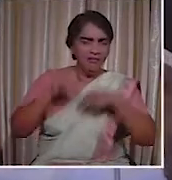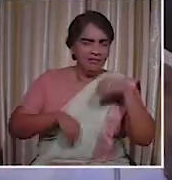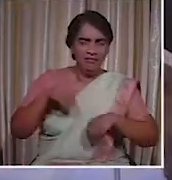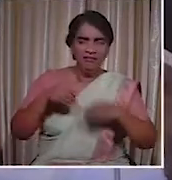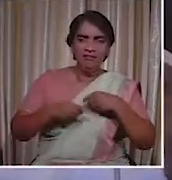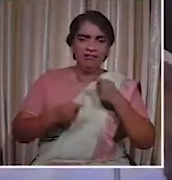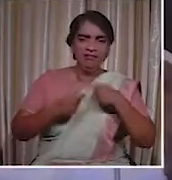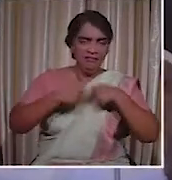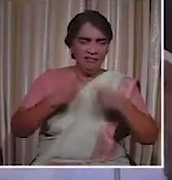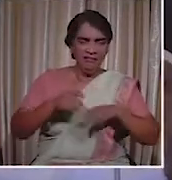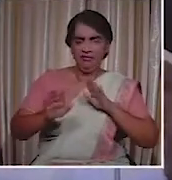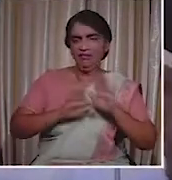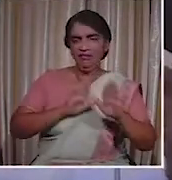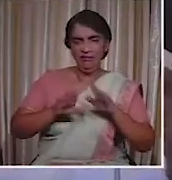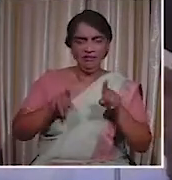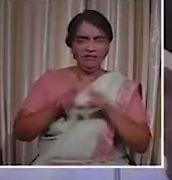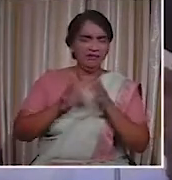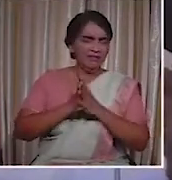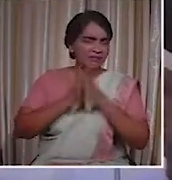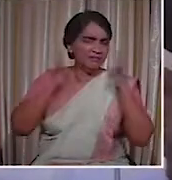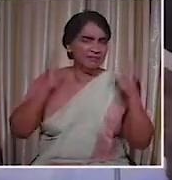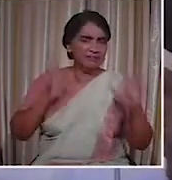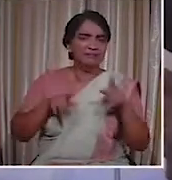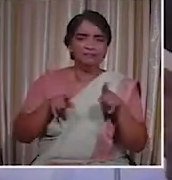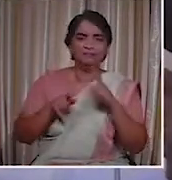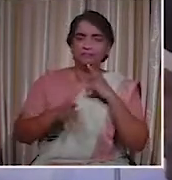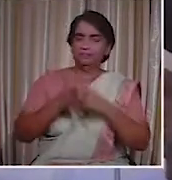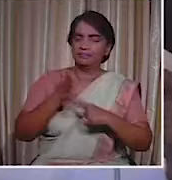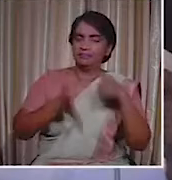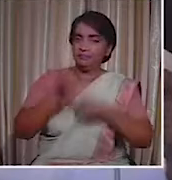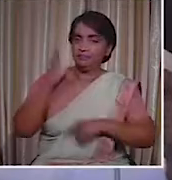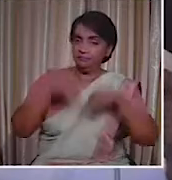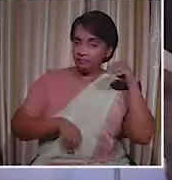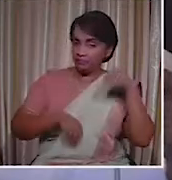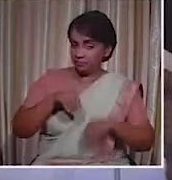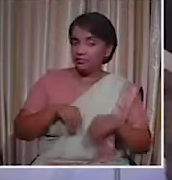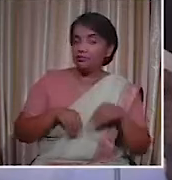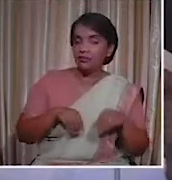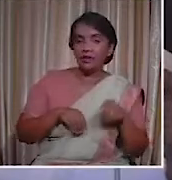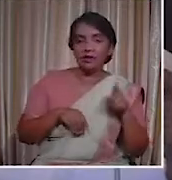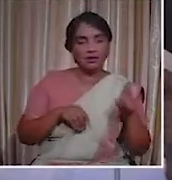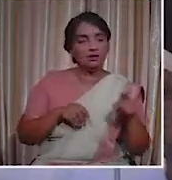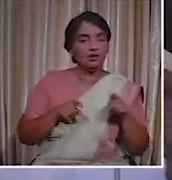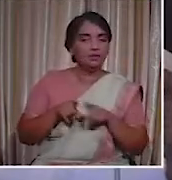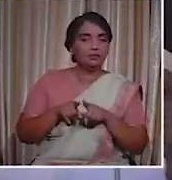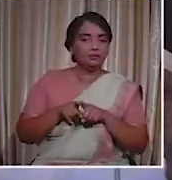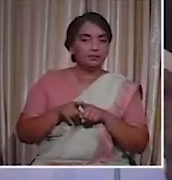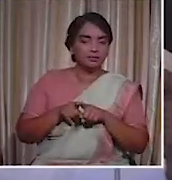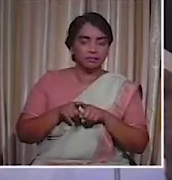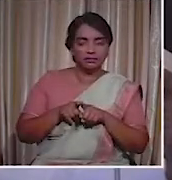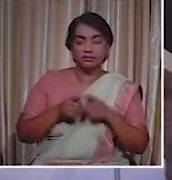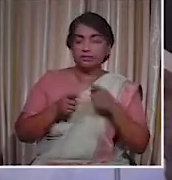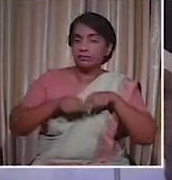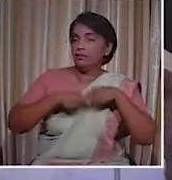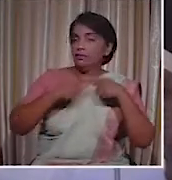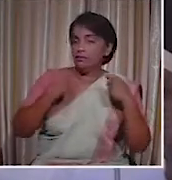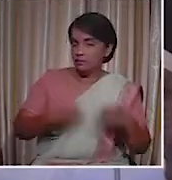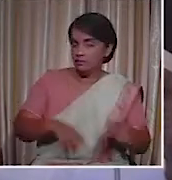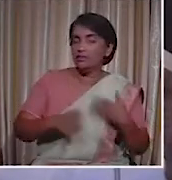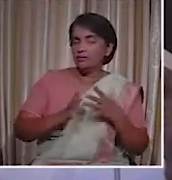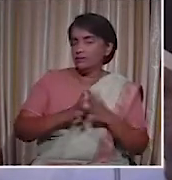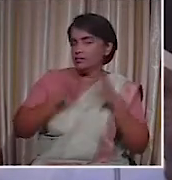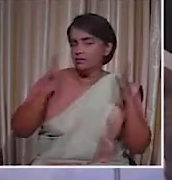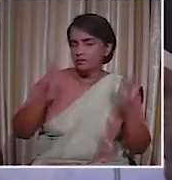පාලනය කිරීම අසීමිත ලෙස අද මැතිවරණයේ මැතිවරණ වියදම්